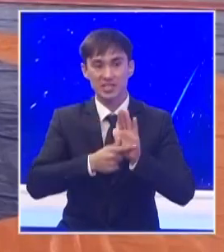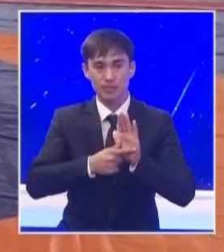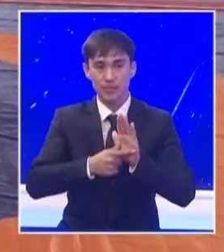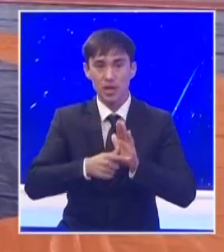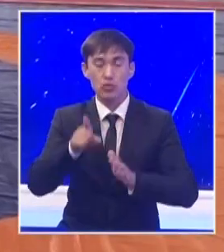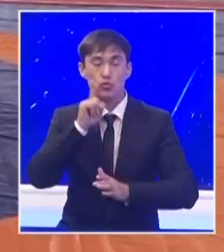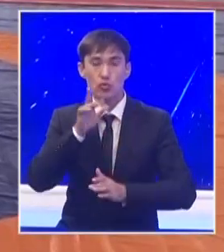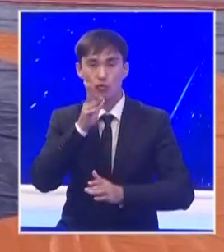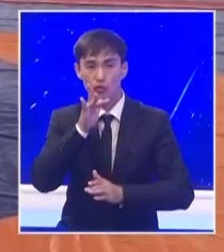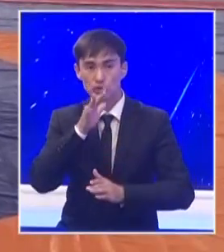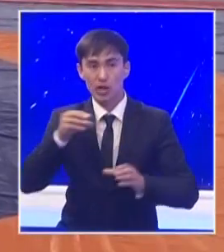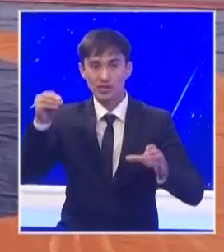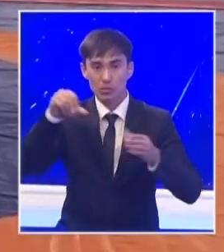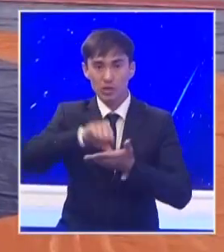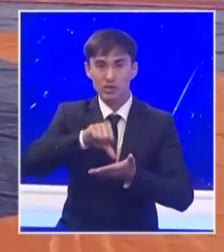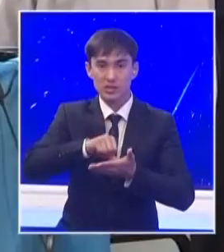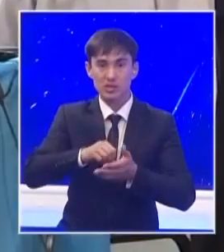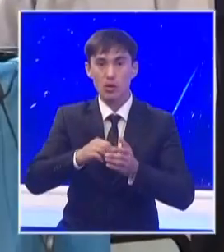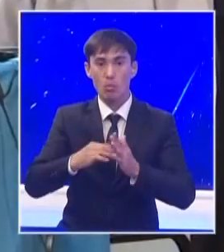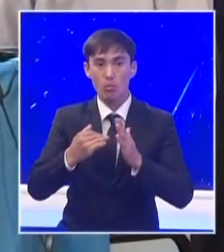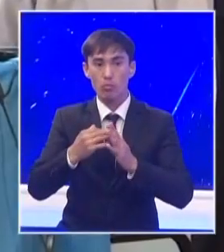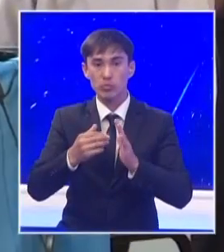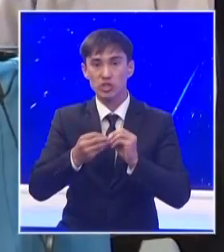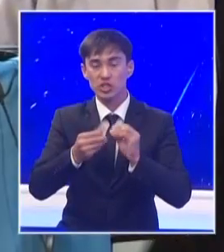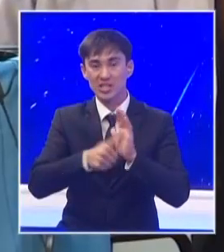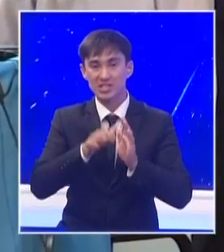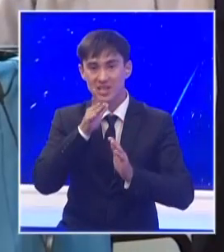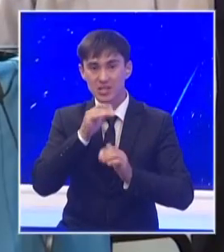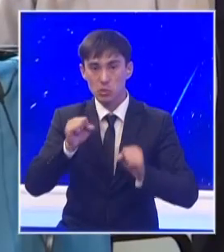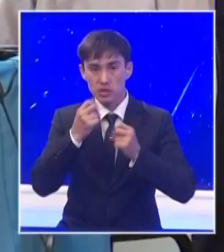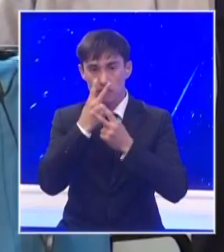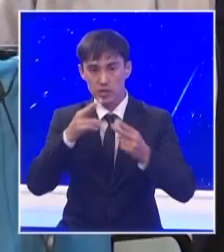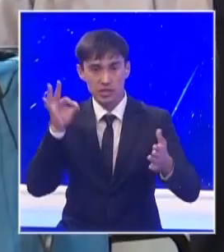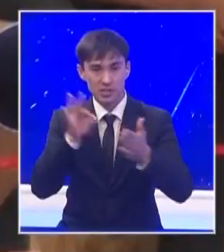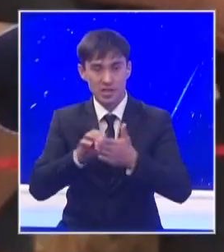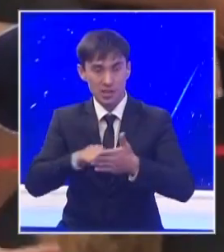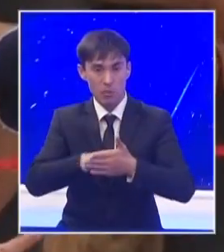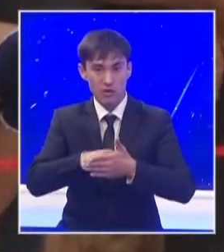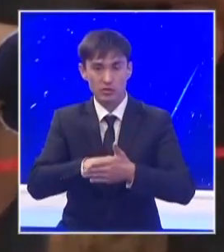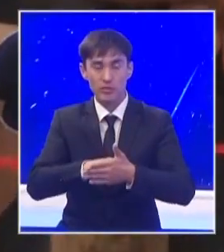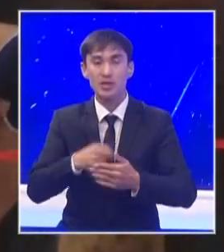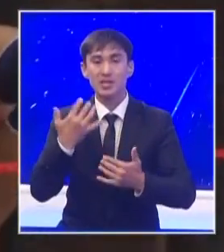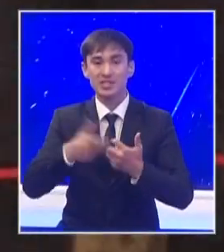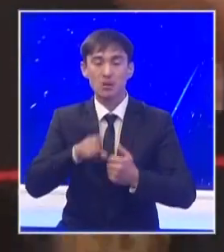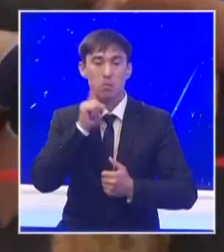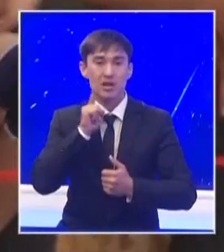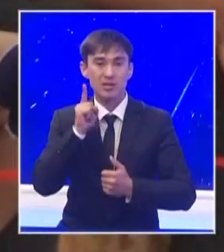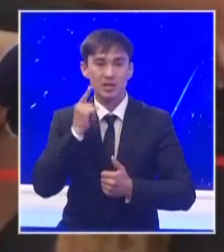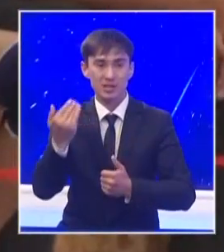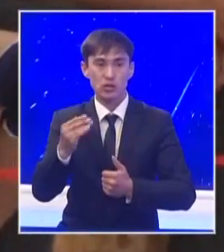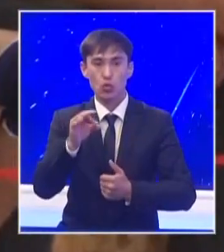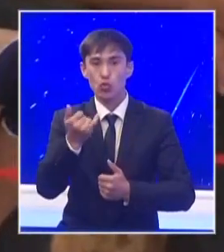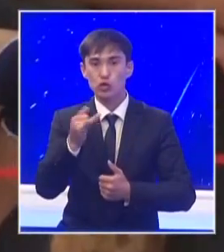на юный возраст, а собравшимся не более 16 лет, спортсмены четко видят цель и добиваются ее. Среди молодых дарований